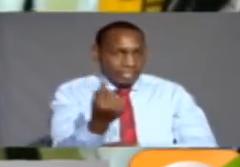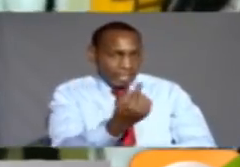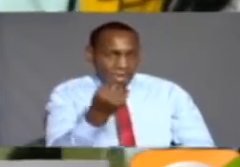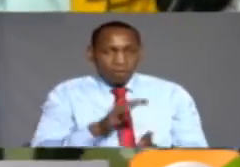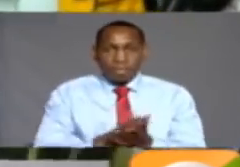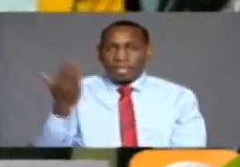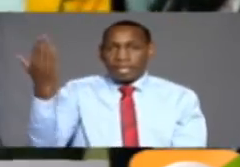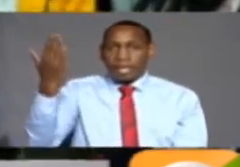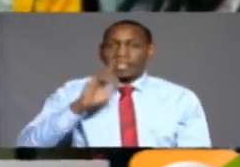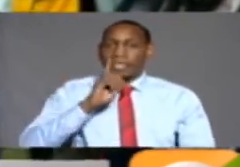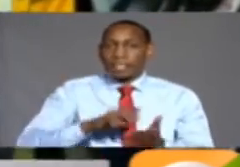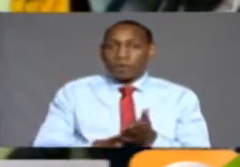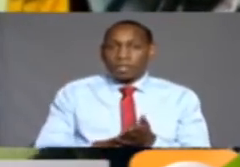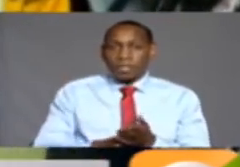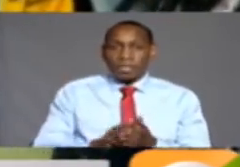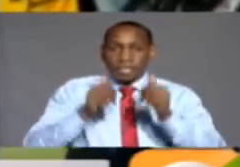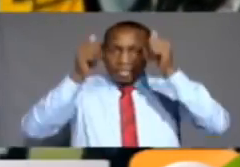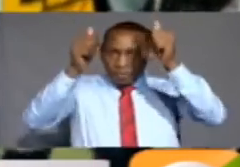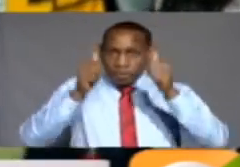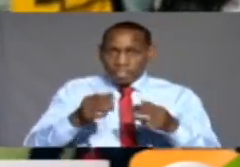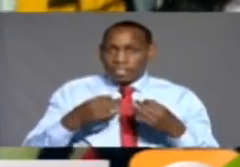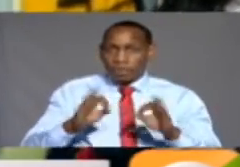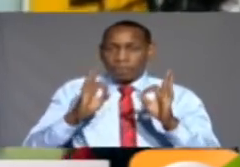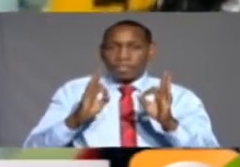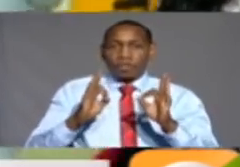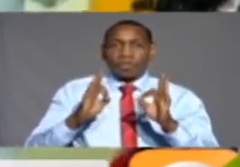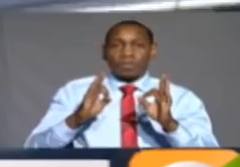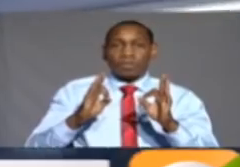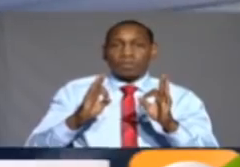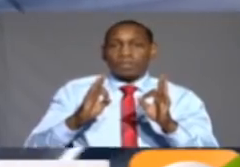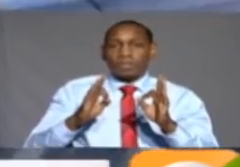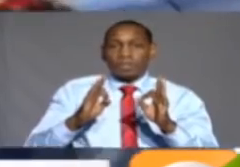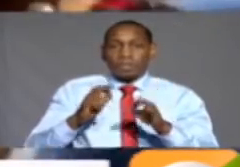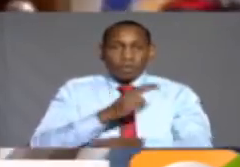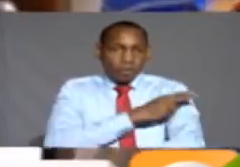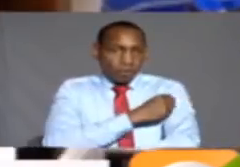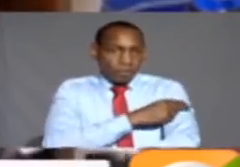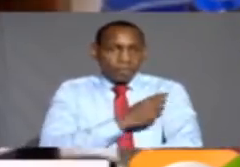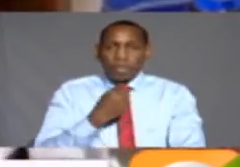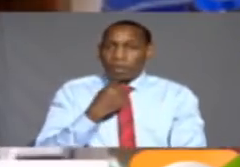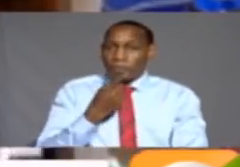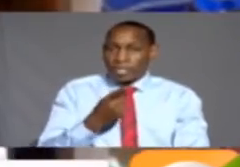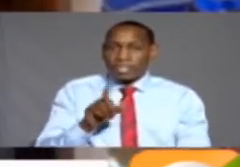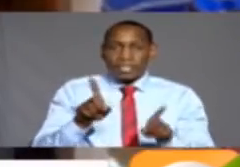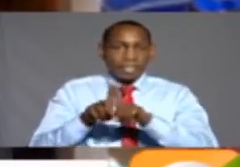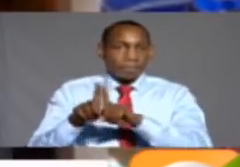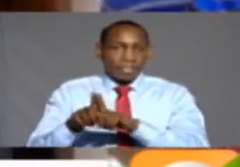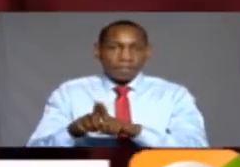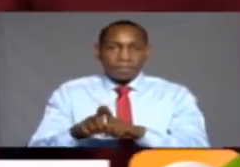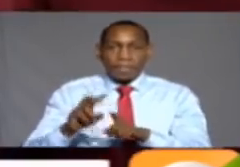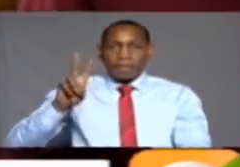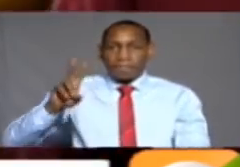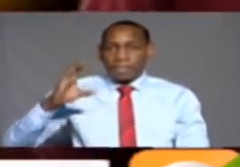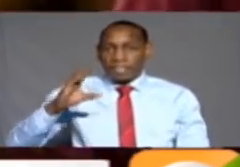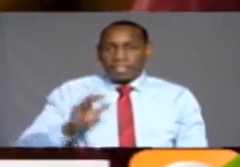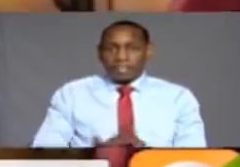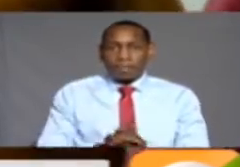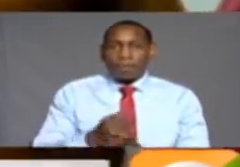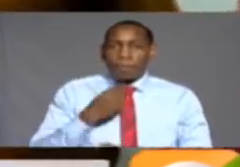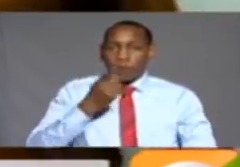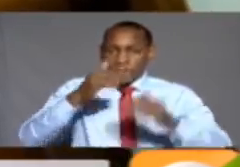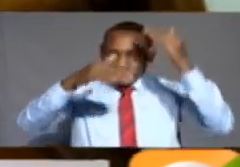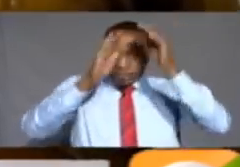Wahadhiri wanasema kuwa walitoa ilani rasmi kwa afisa mkuu mtendaji wa hospitali ya Moi na vile vile naibu chancellor wa chuo kikuu cha